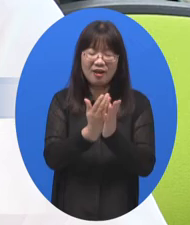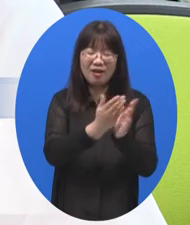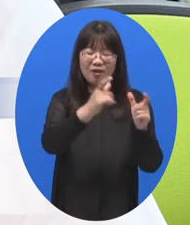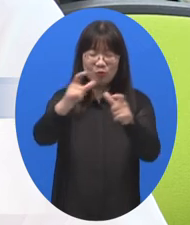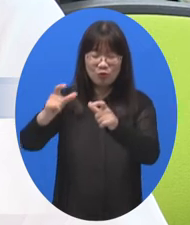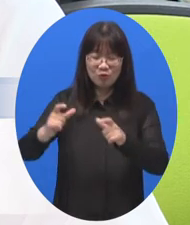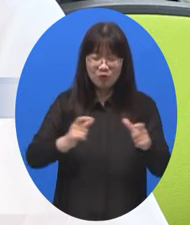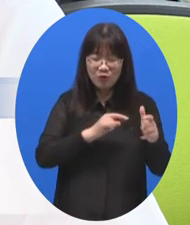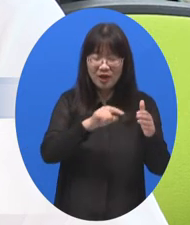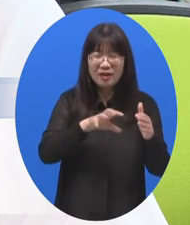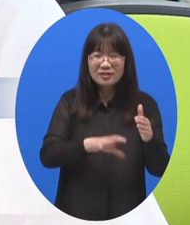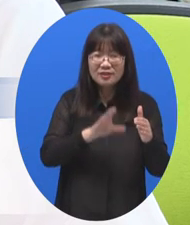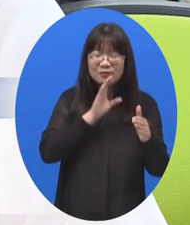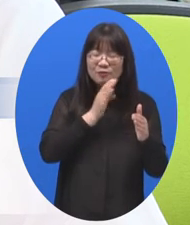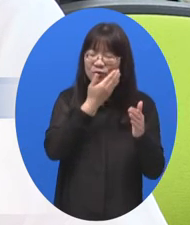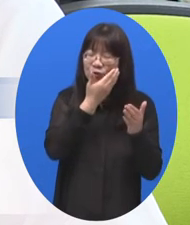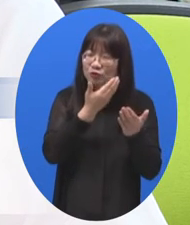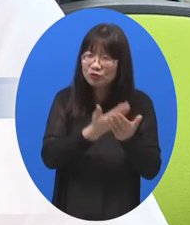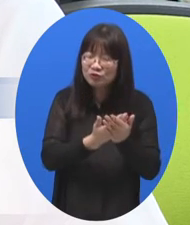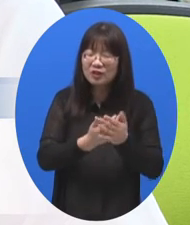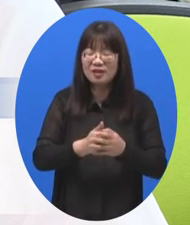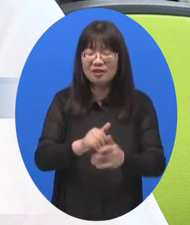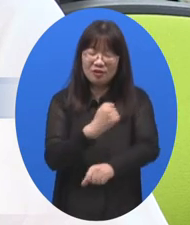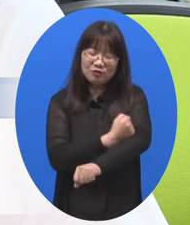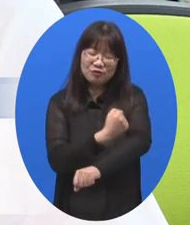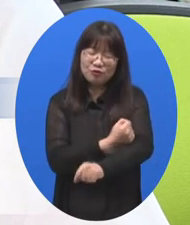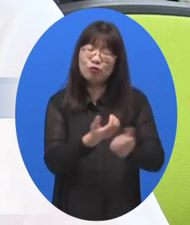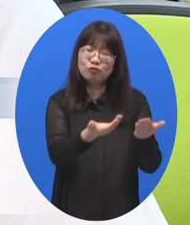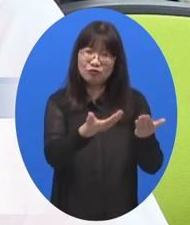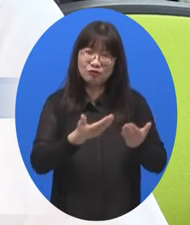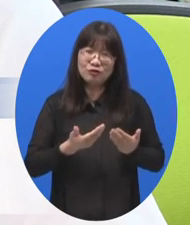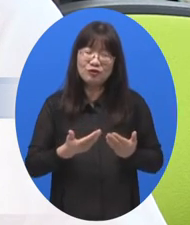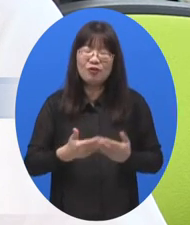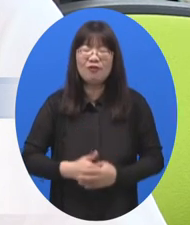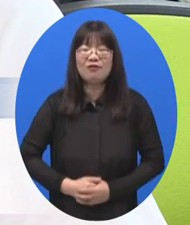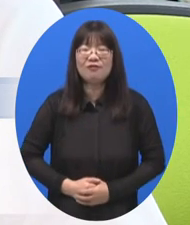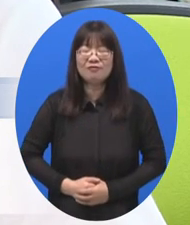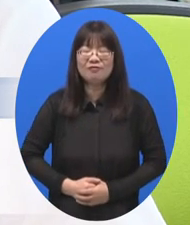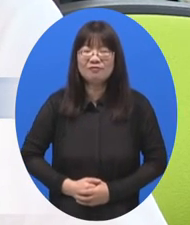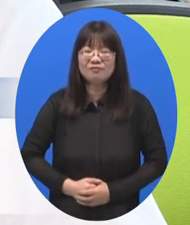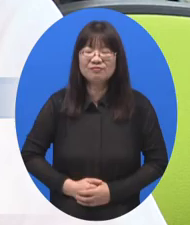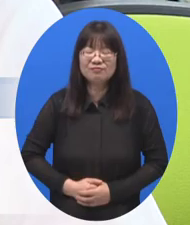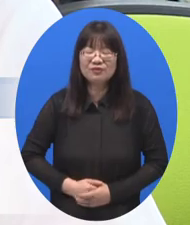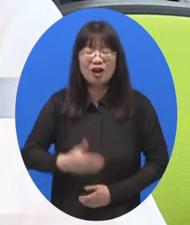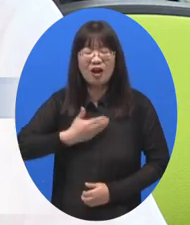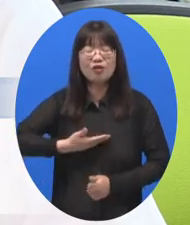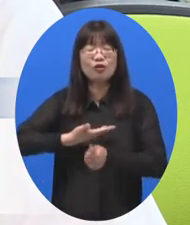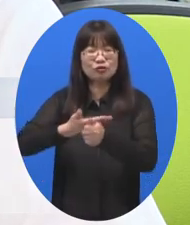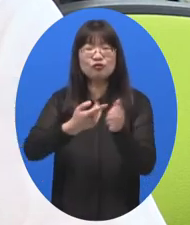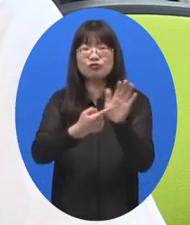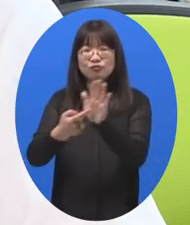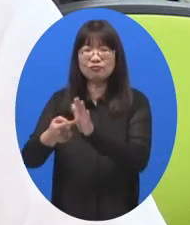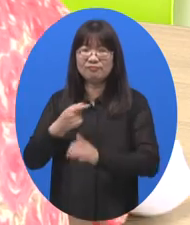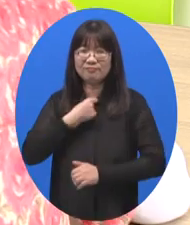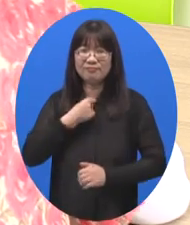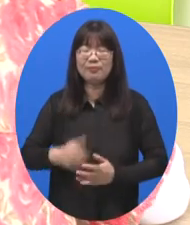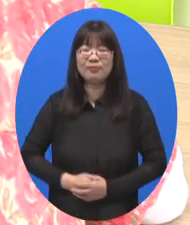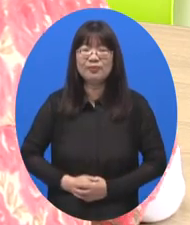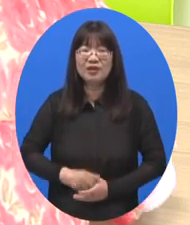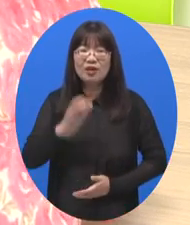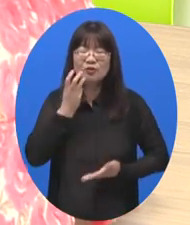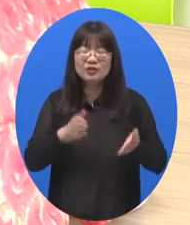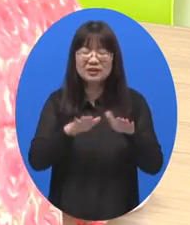영역에서 굉장히 소중한 기어를 하고 계시다는 거 이런걸 좀 알려드리고 싶어요